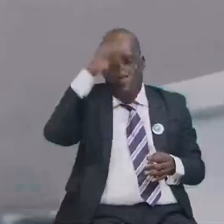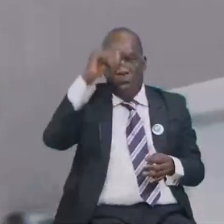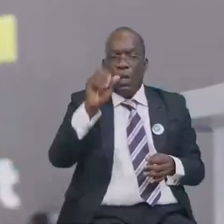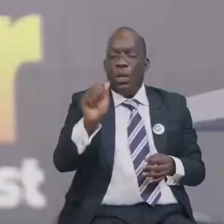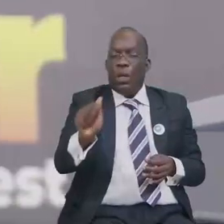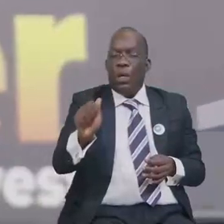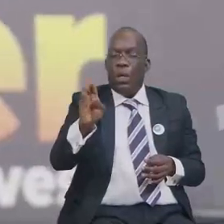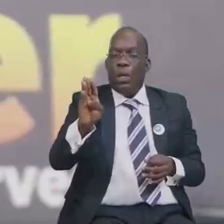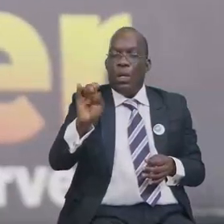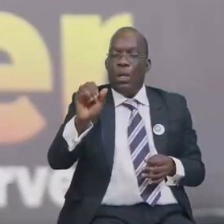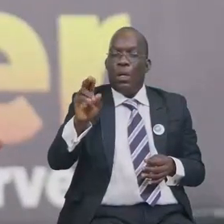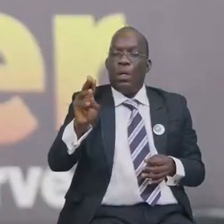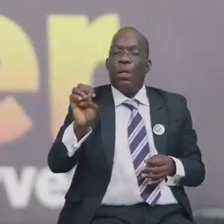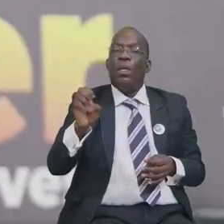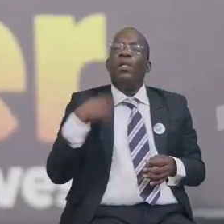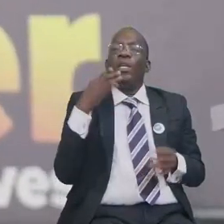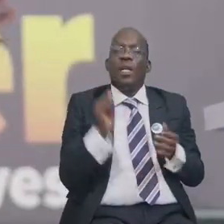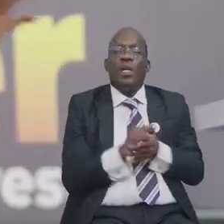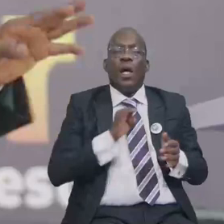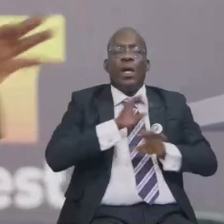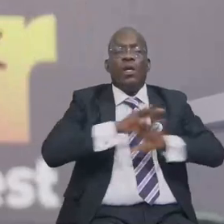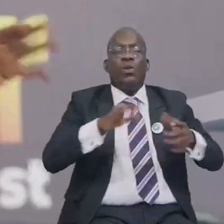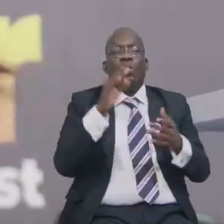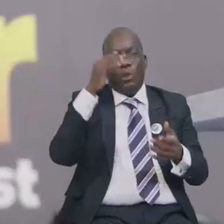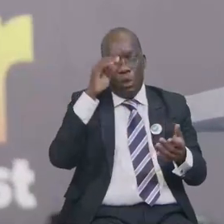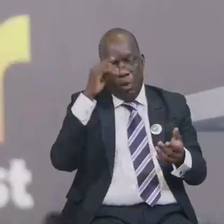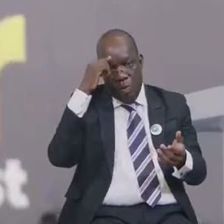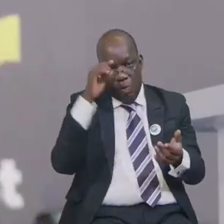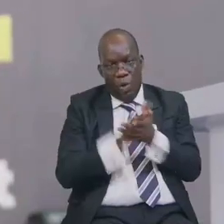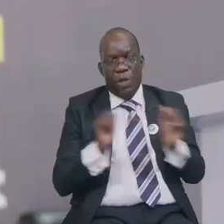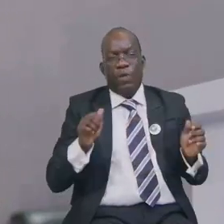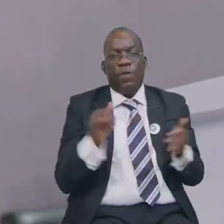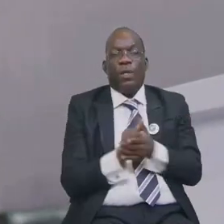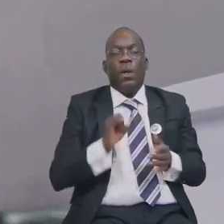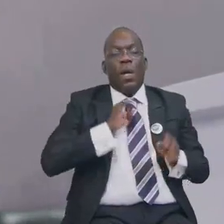ça. On appelle ça restitution.